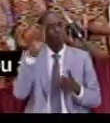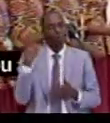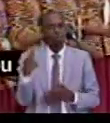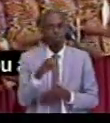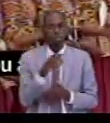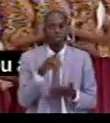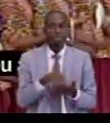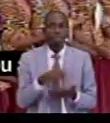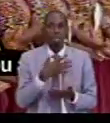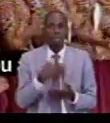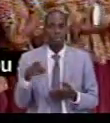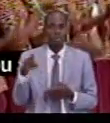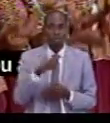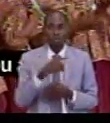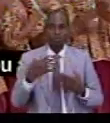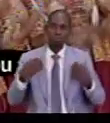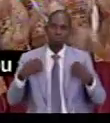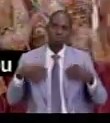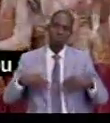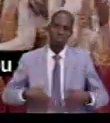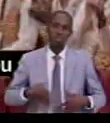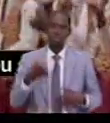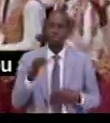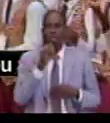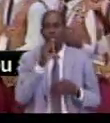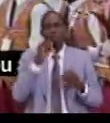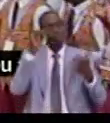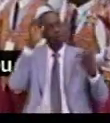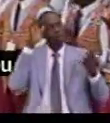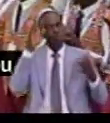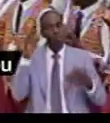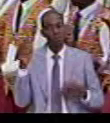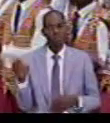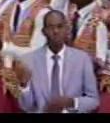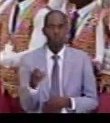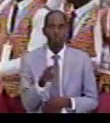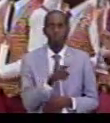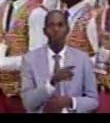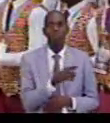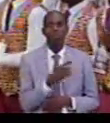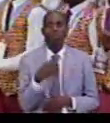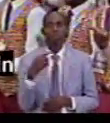l'espoir. Relève-toi de ta maladie. Tu souriras de nouveau.